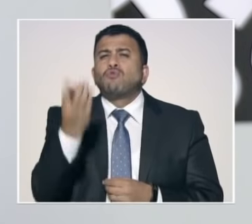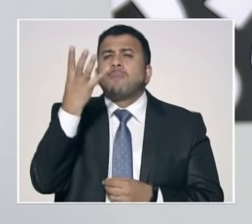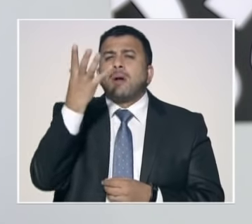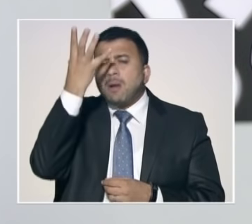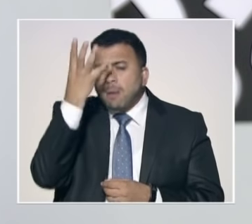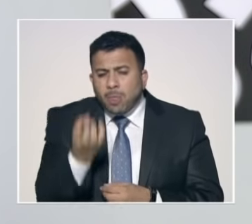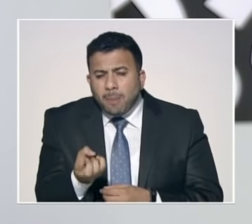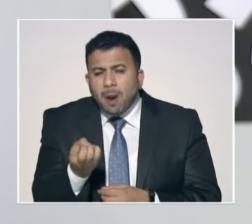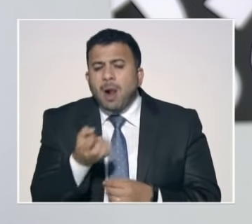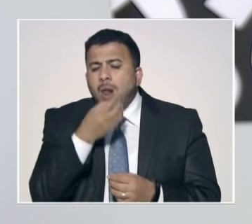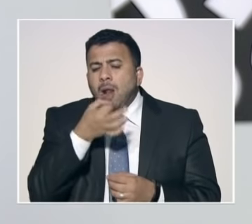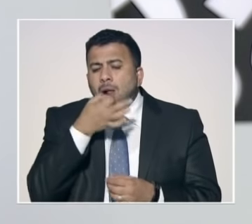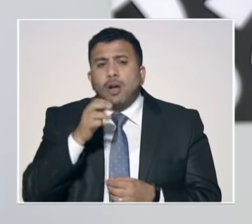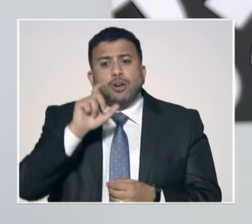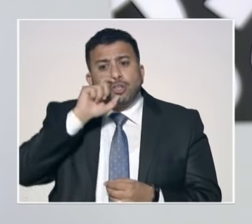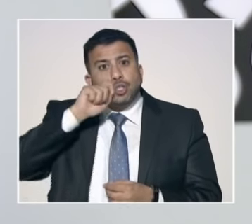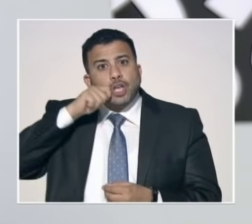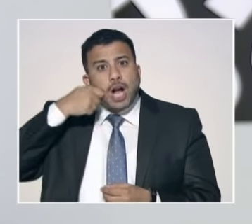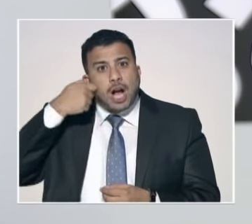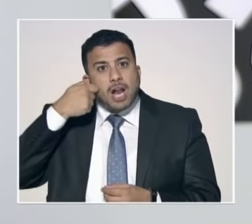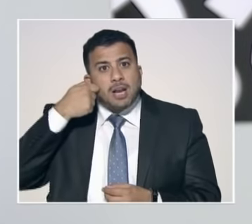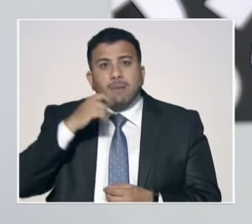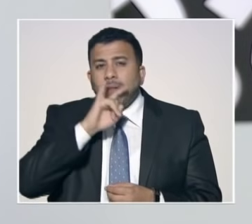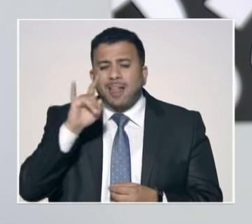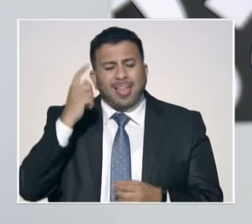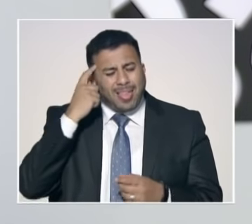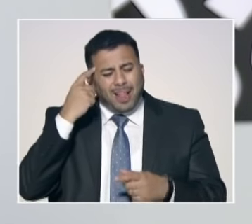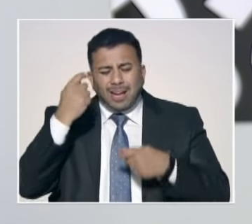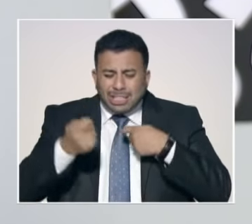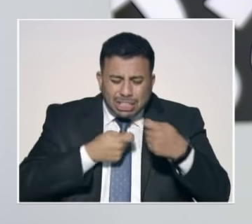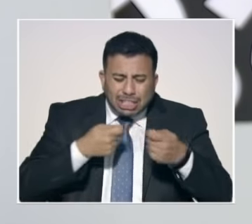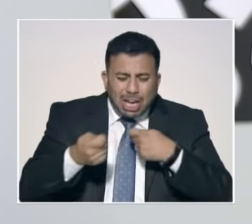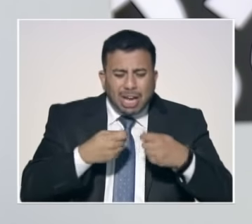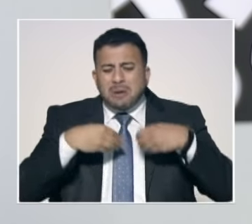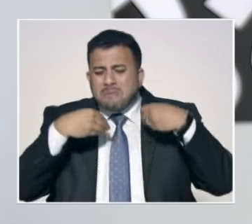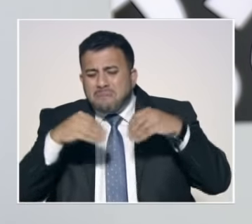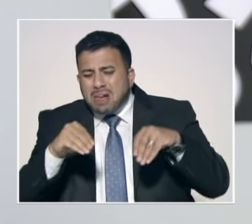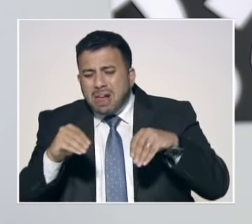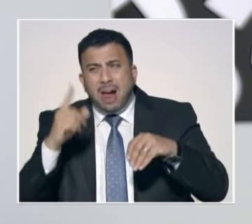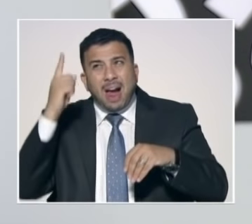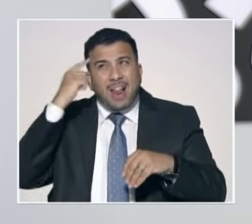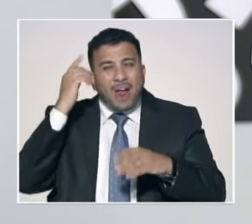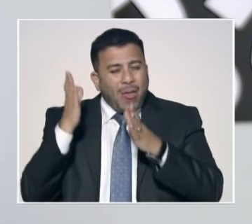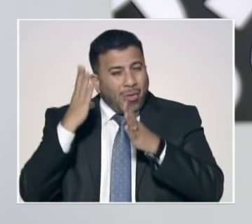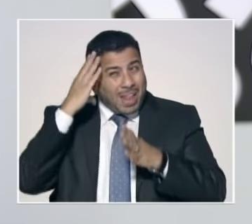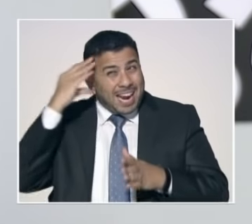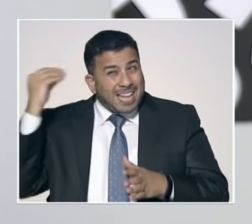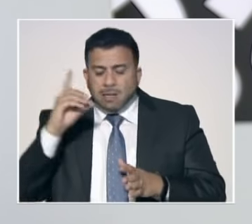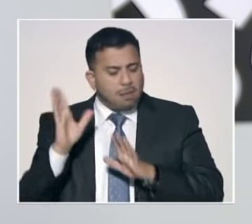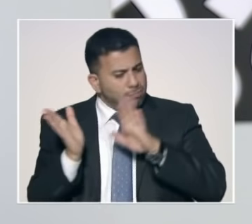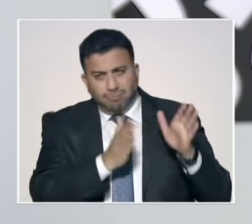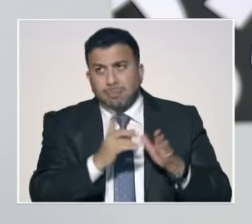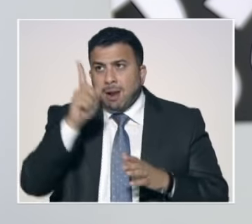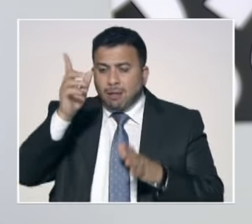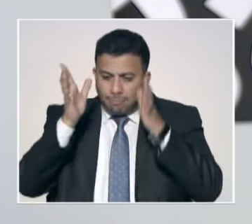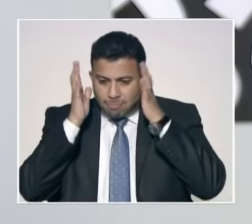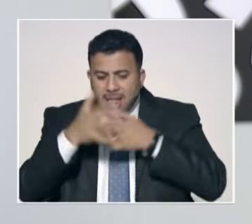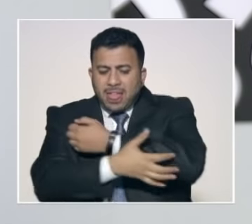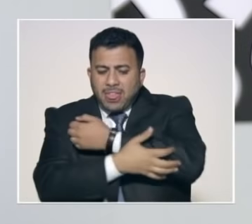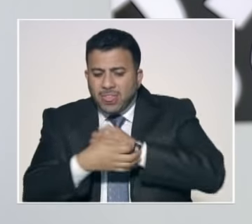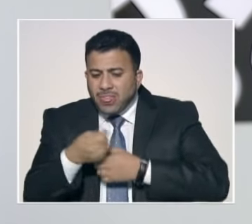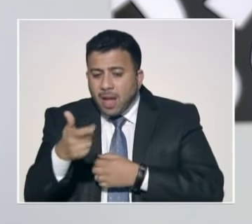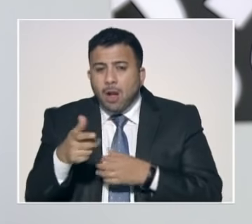والآصال رجال لا تلهيهم تجارة ولا بيع عن ذكر الله وإقام الصلاة وإيتاء الزكاة